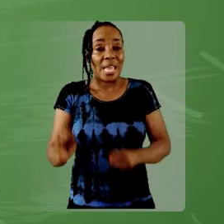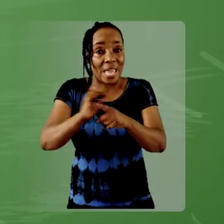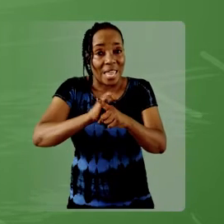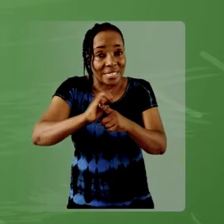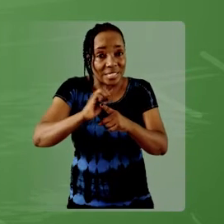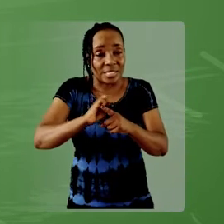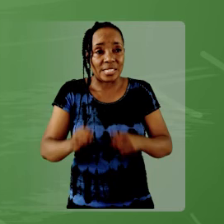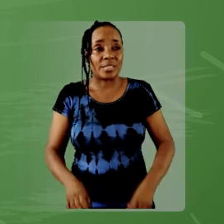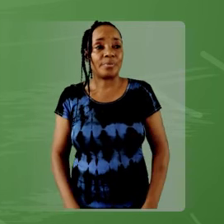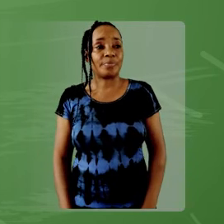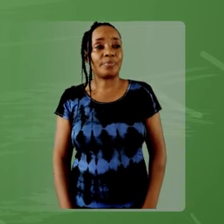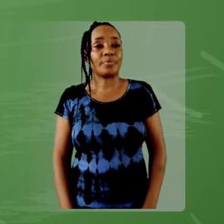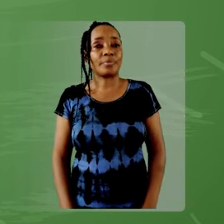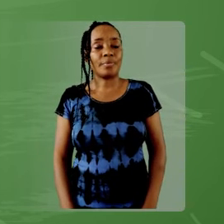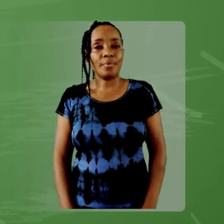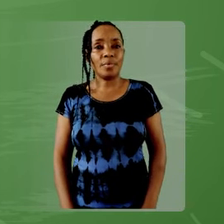Exercice d'application.